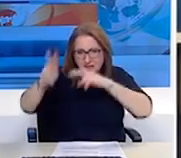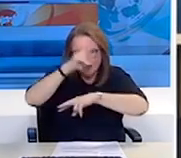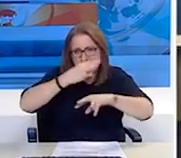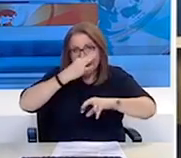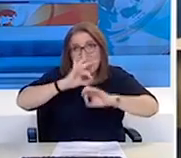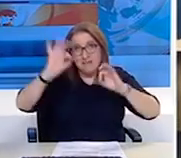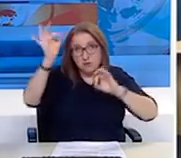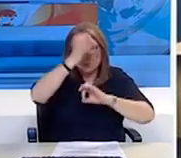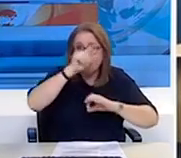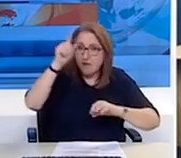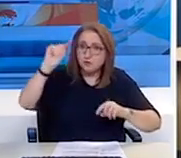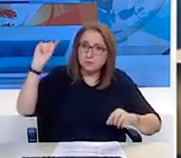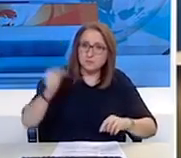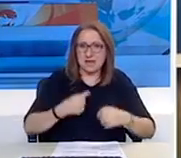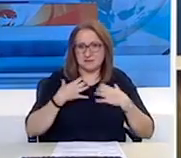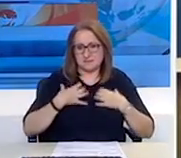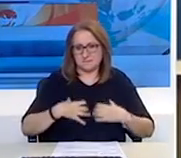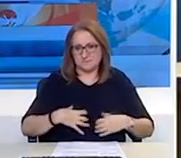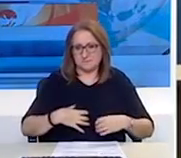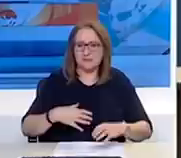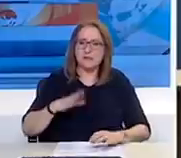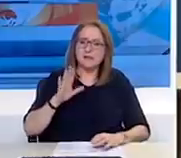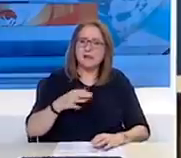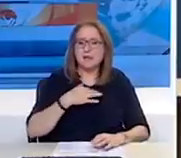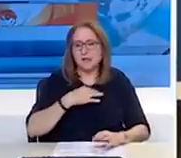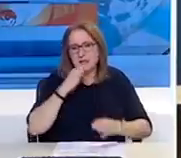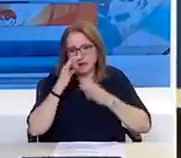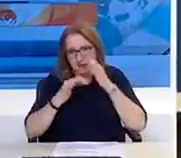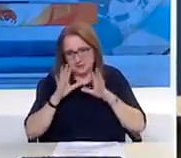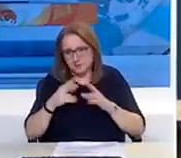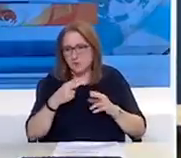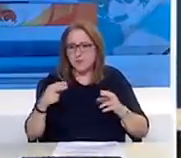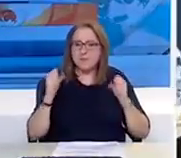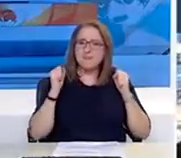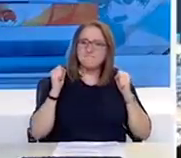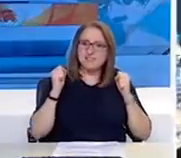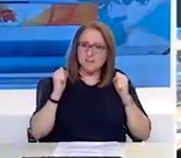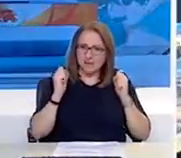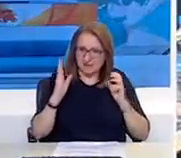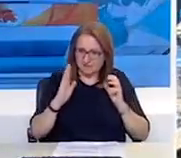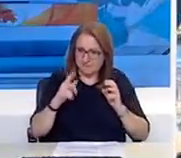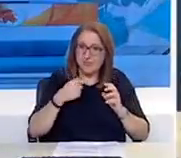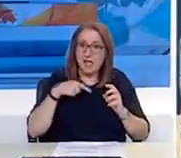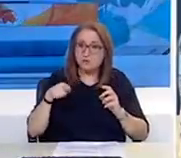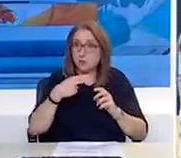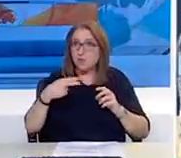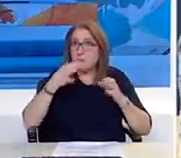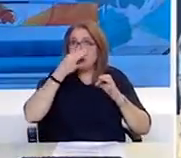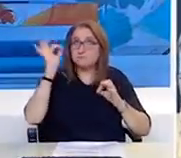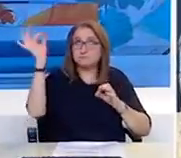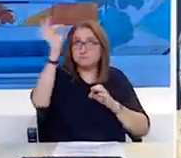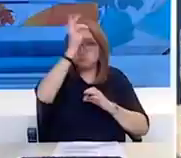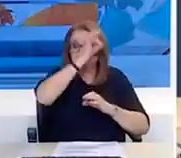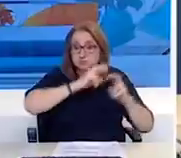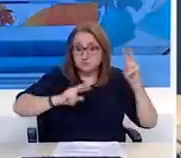Να πω για την βιταμίνη Δέλτα. Η ατμοσφαιρική ρήπανση οπωσδήποτε είναι ένα τεράστιο θέμα, για το οποίο δεν είμαι ειδικός για να μιλήσω.